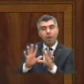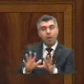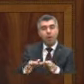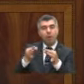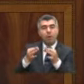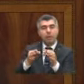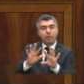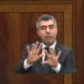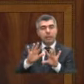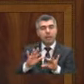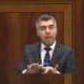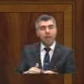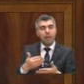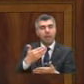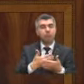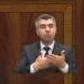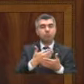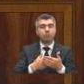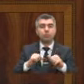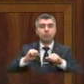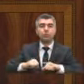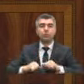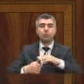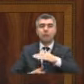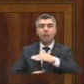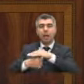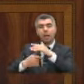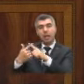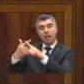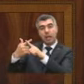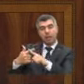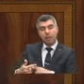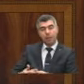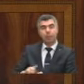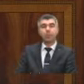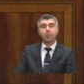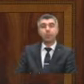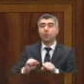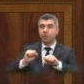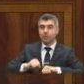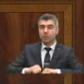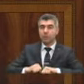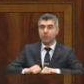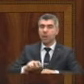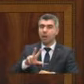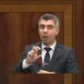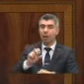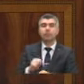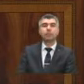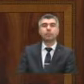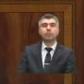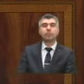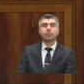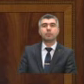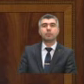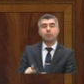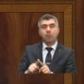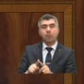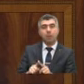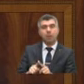في التقارير المجلس الأعلى للحسابات. وإنني على يقين أنه